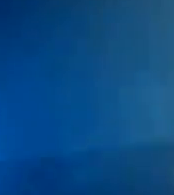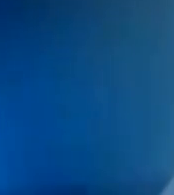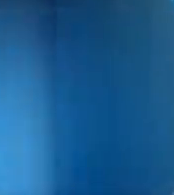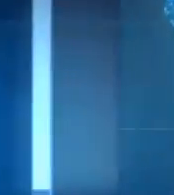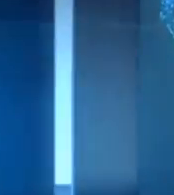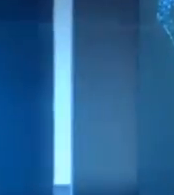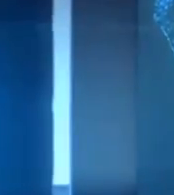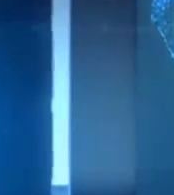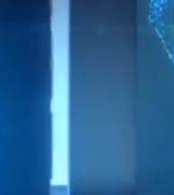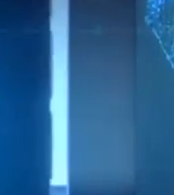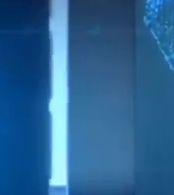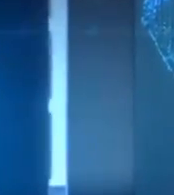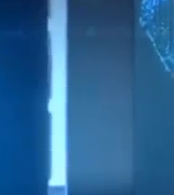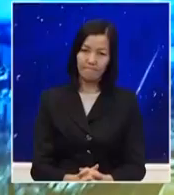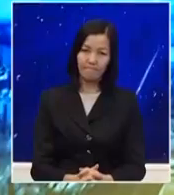Сарқан ауданынан.